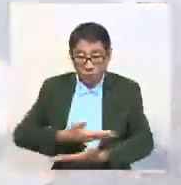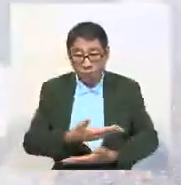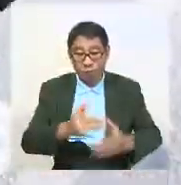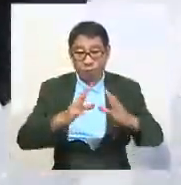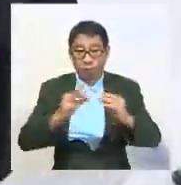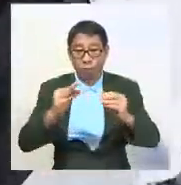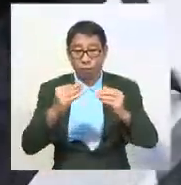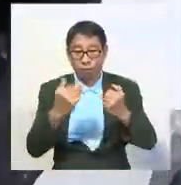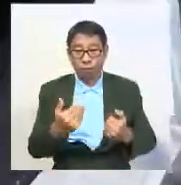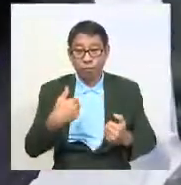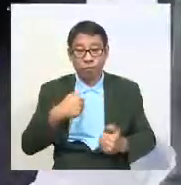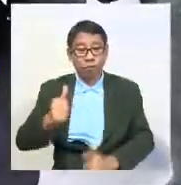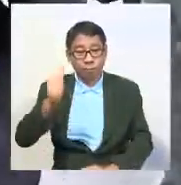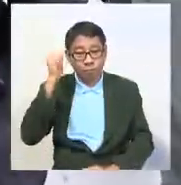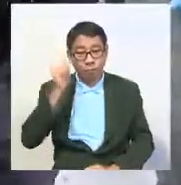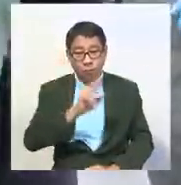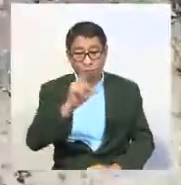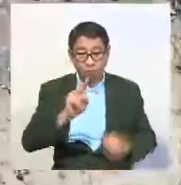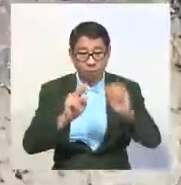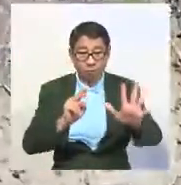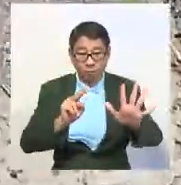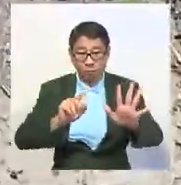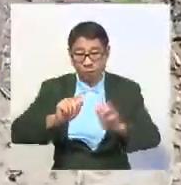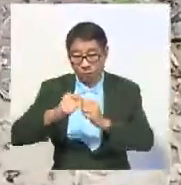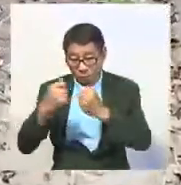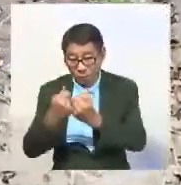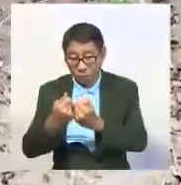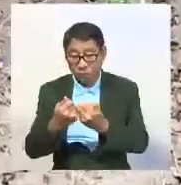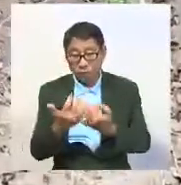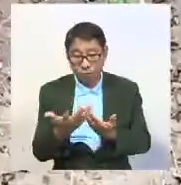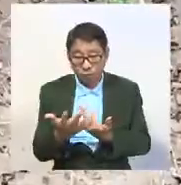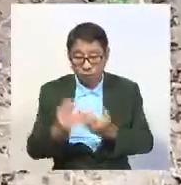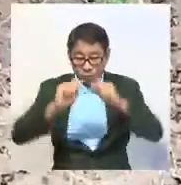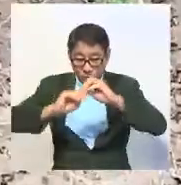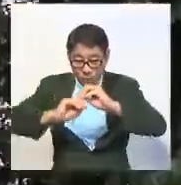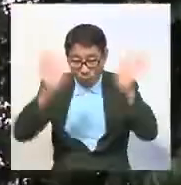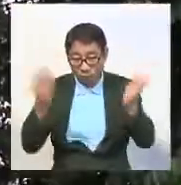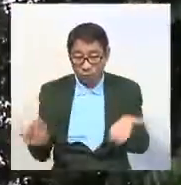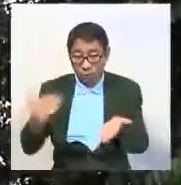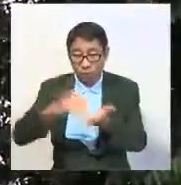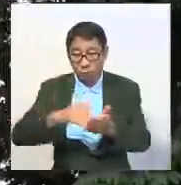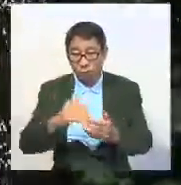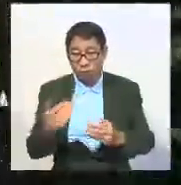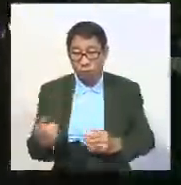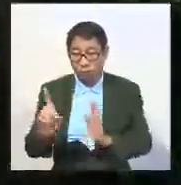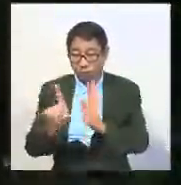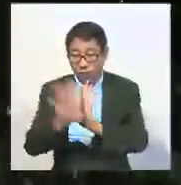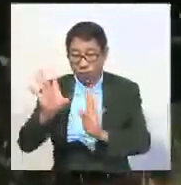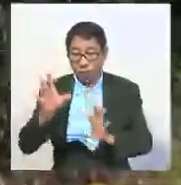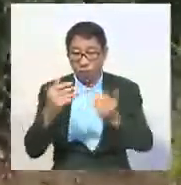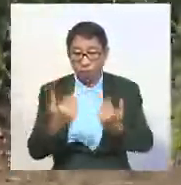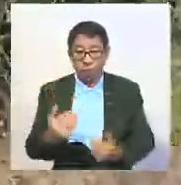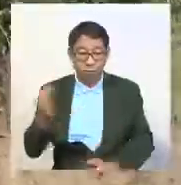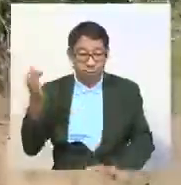ณาในเรื่องนี้จากเดิมที่ใช้ใน5อำเภอแต่ขอให้รอความชัดเจนเพิ่มเติมอีกหนึ่งอำเภอในวันนี้ค่ะ